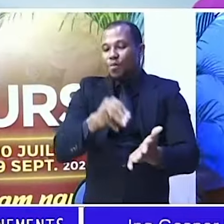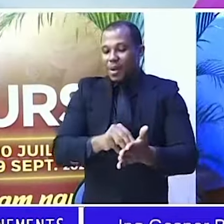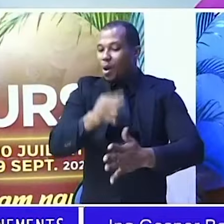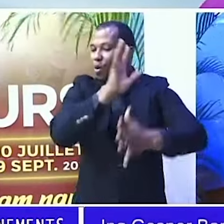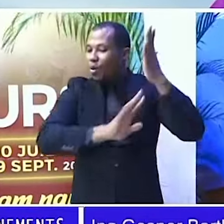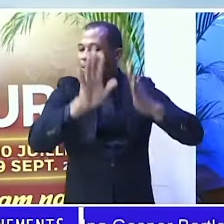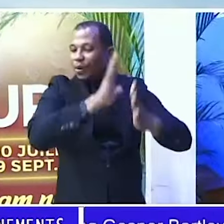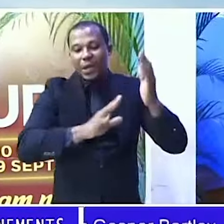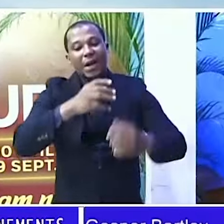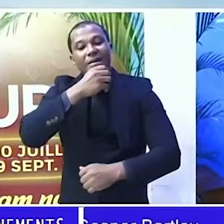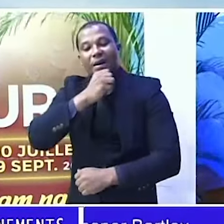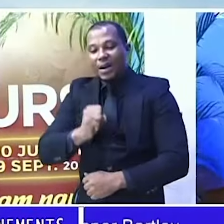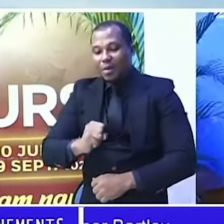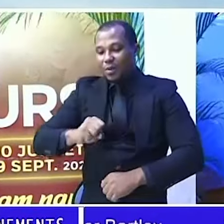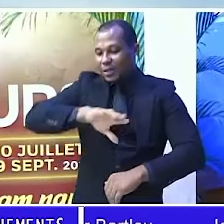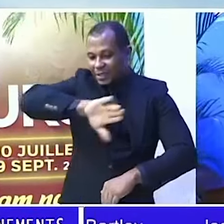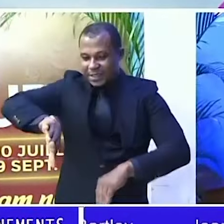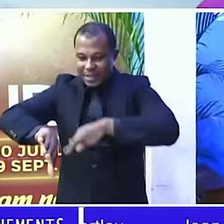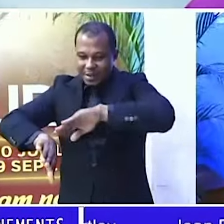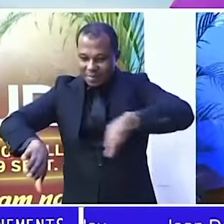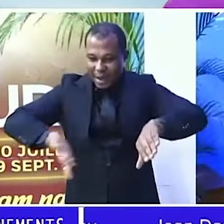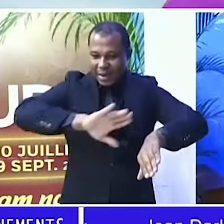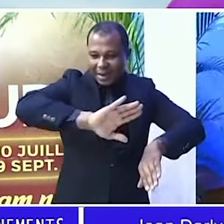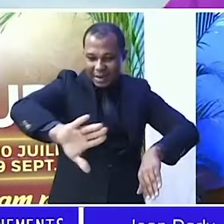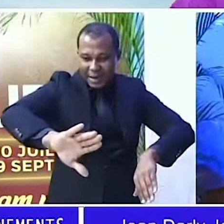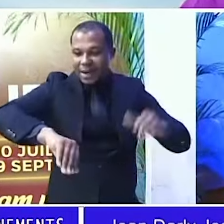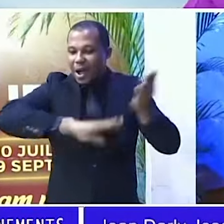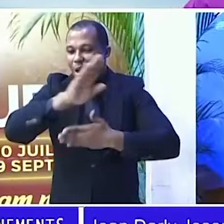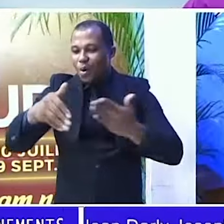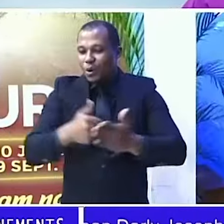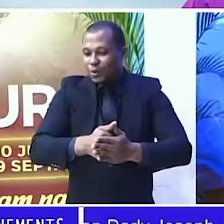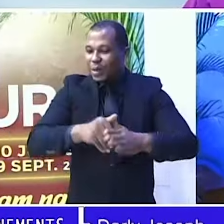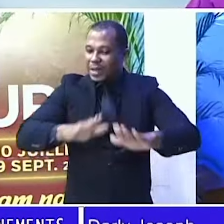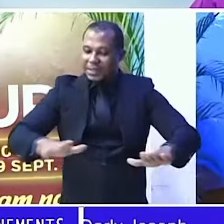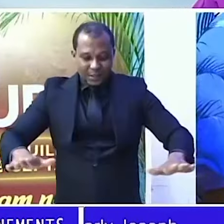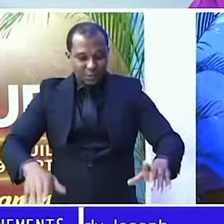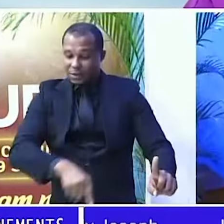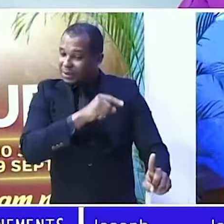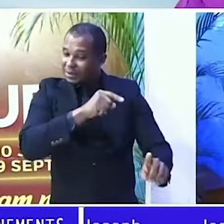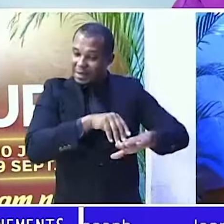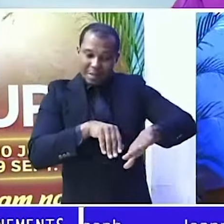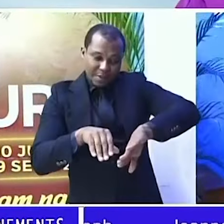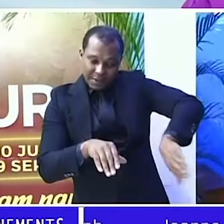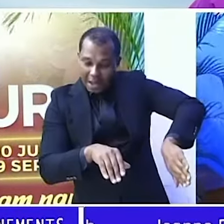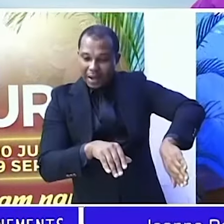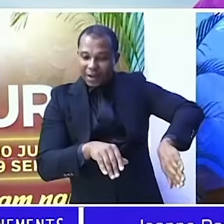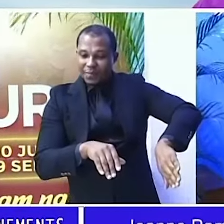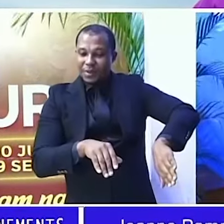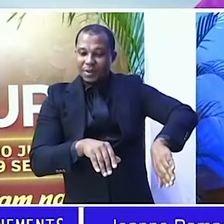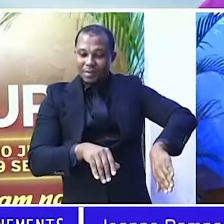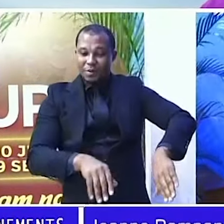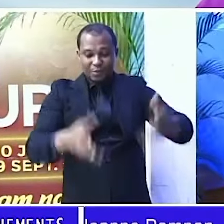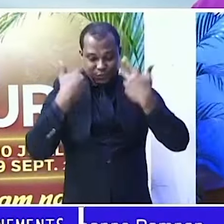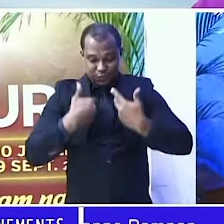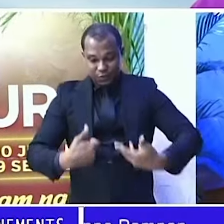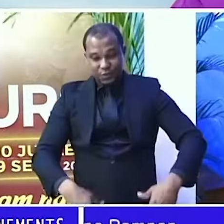te divise rad tout ti moun en trois. Yo dou ça pour di moun nan driver. Aïdi du lundi au samedi, c'est rad